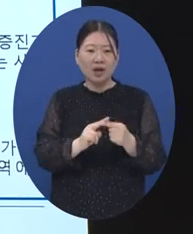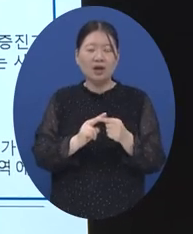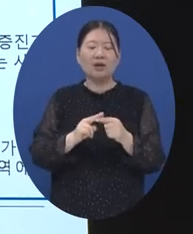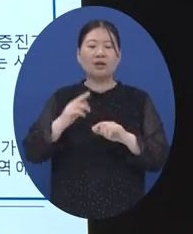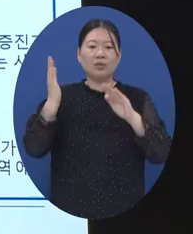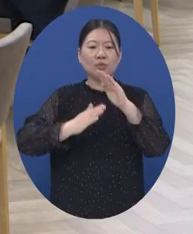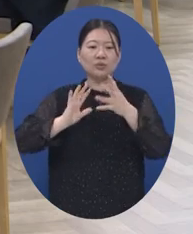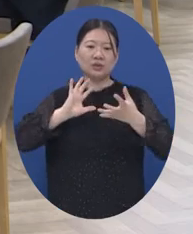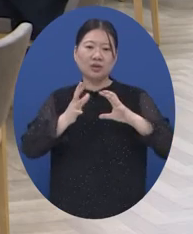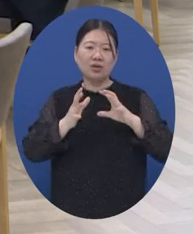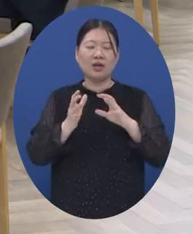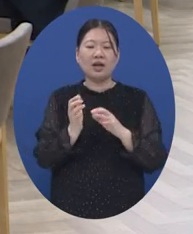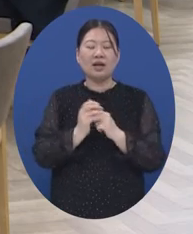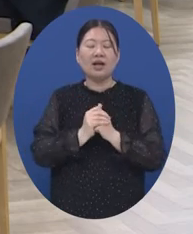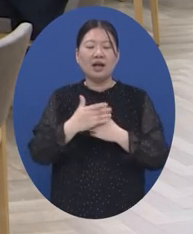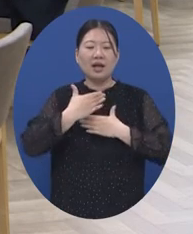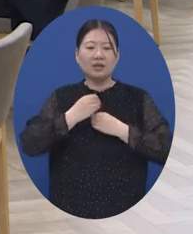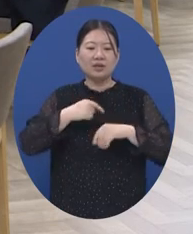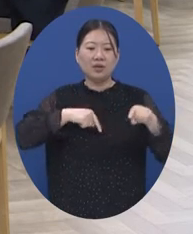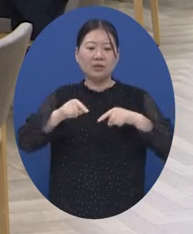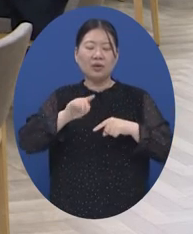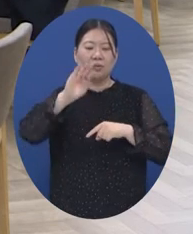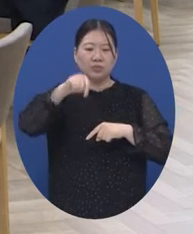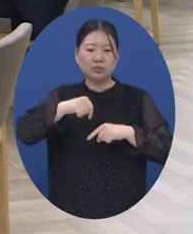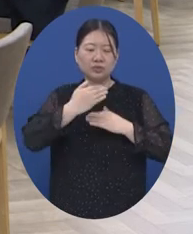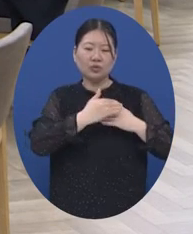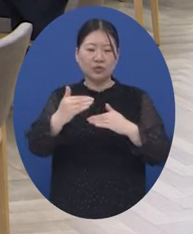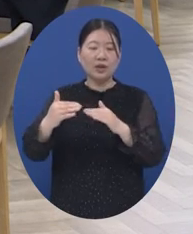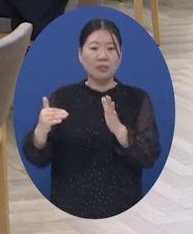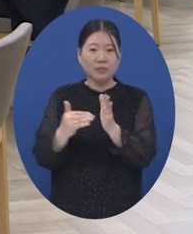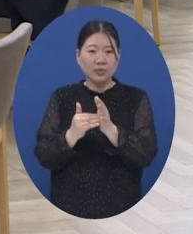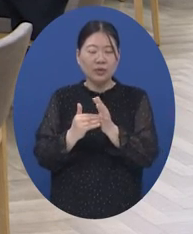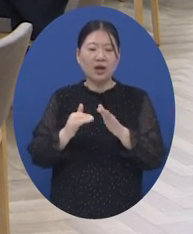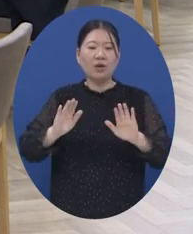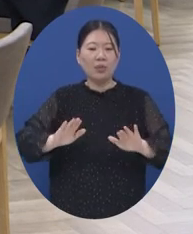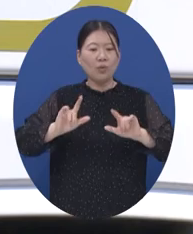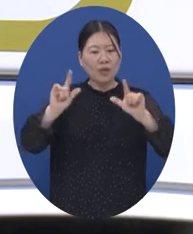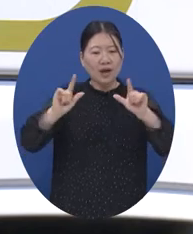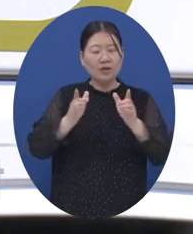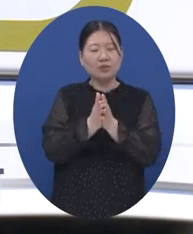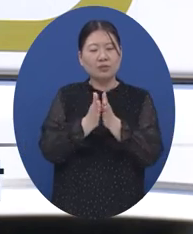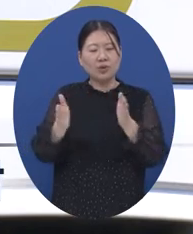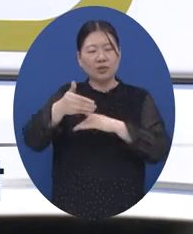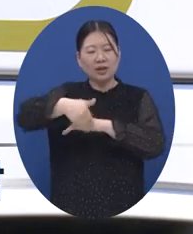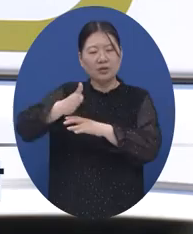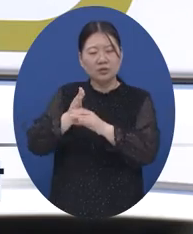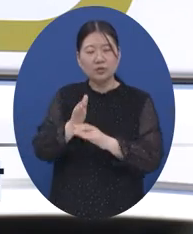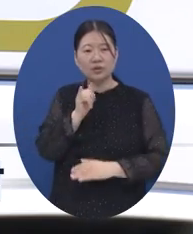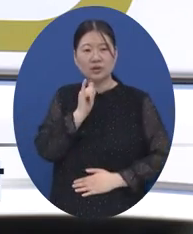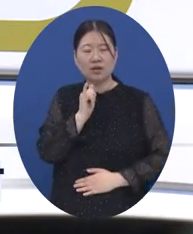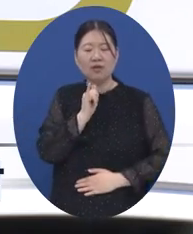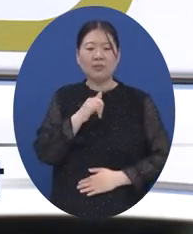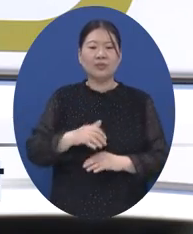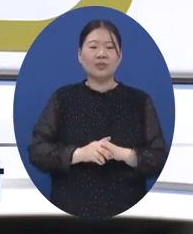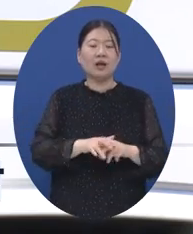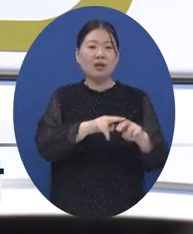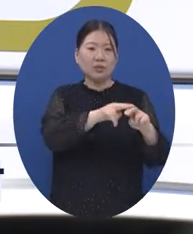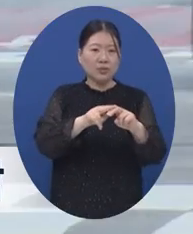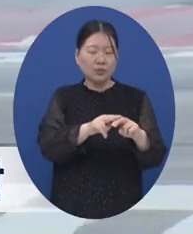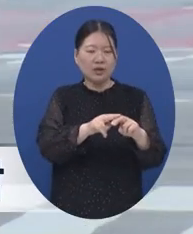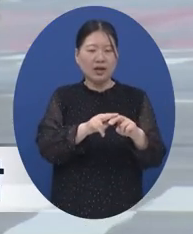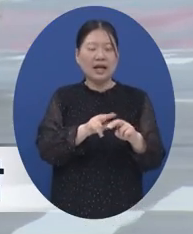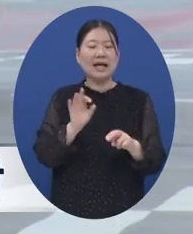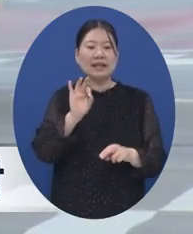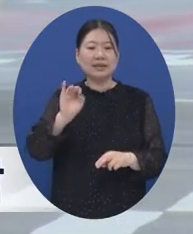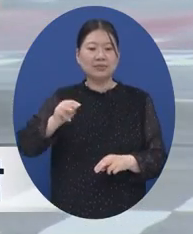협의를 마쳤고 조례 제정 등의 절차를 거쳐 연내 출범할 계획입니다. 또한 노선 입찰제 기반 경기도형